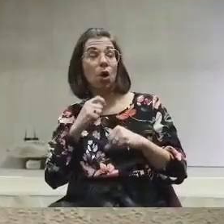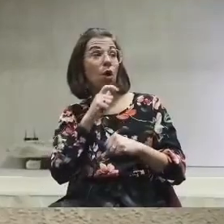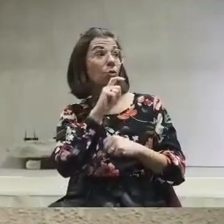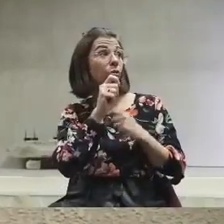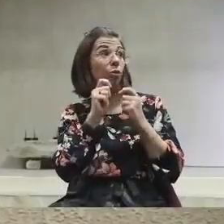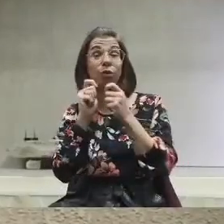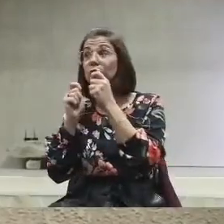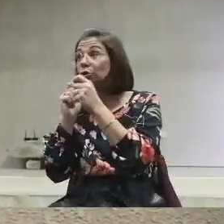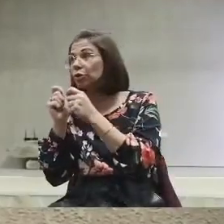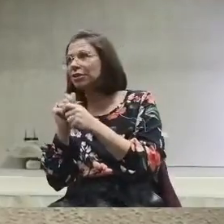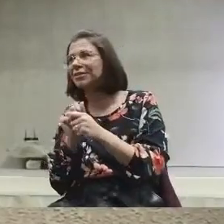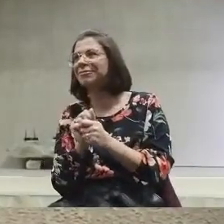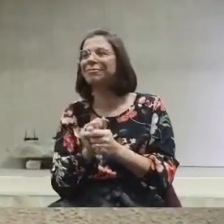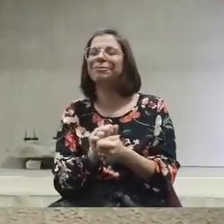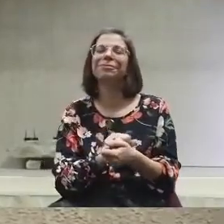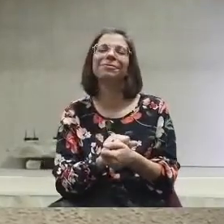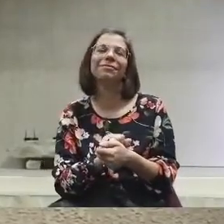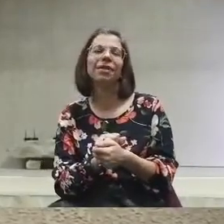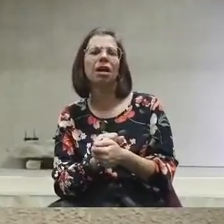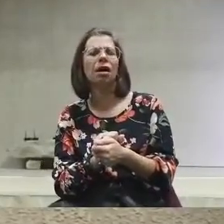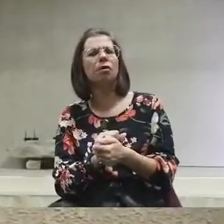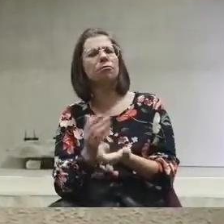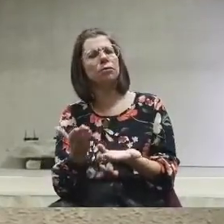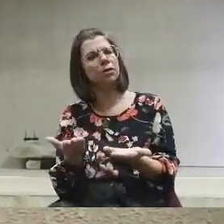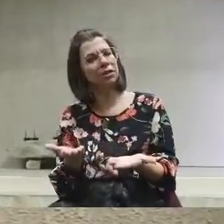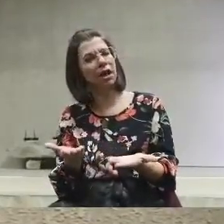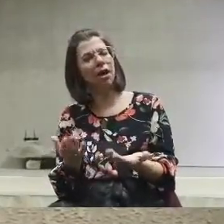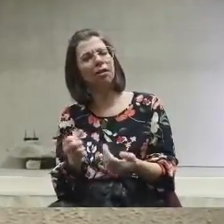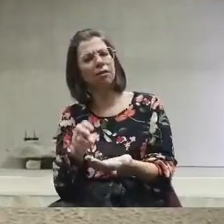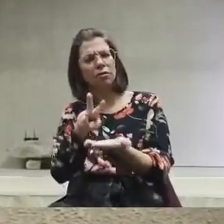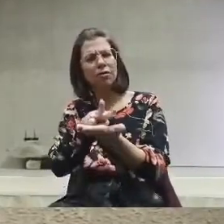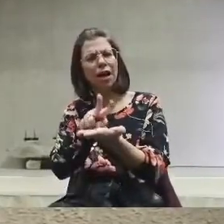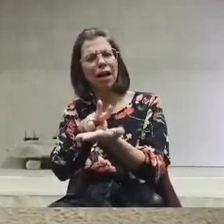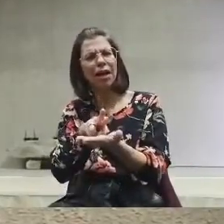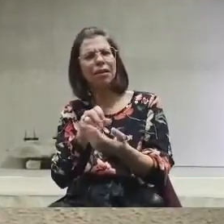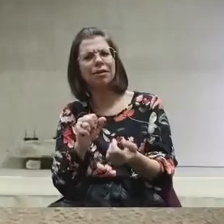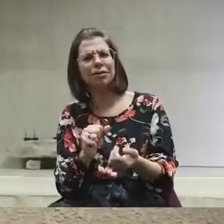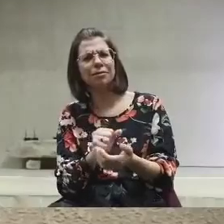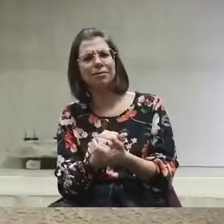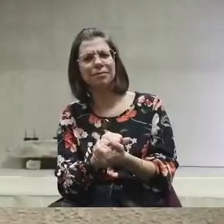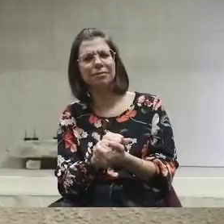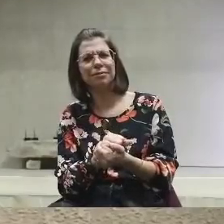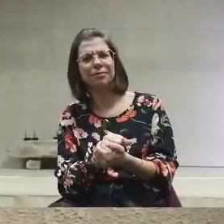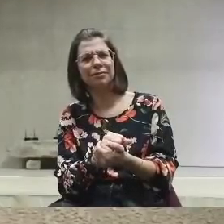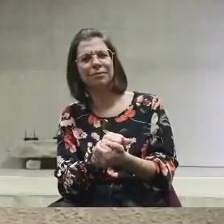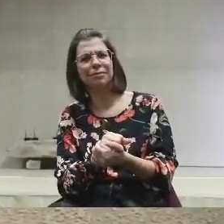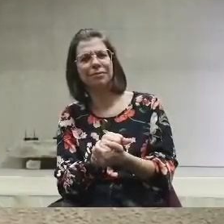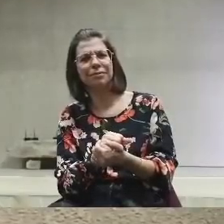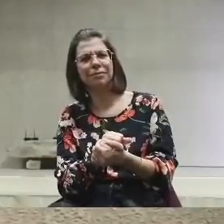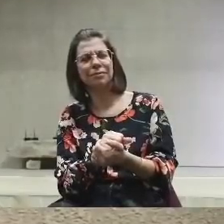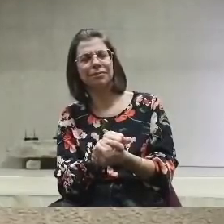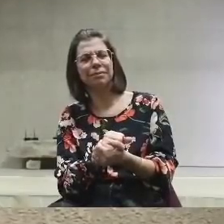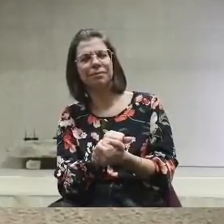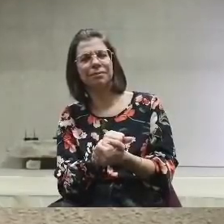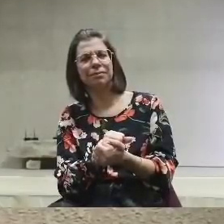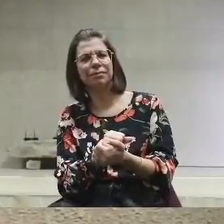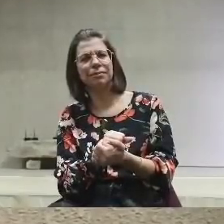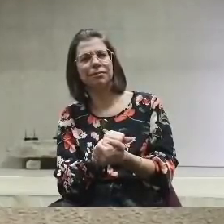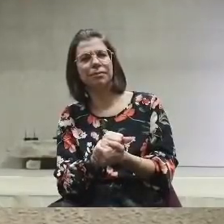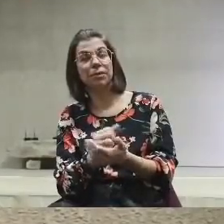Et quelle est la preuve? C'est quoi la preuve? Quelle est la preuve que Dieu t'aime? Vous allez me dire, ah, je ne le sens